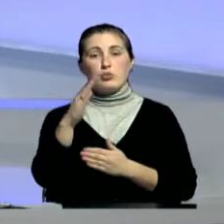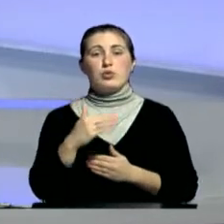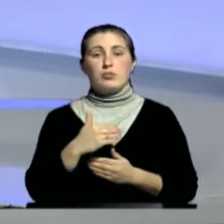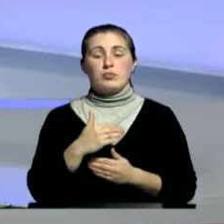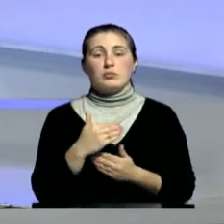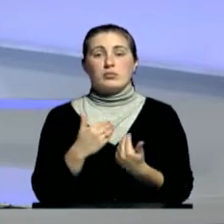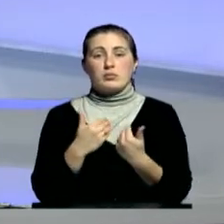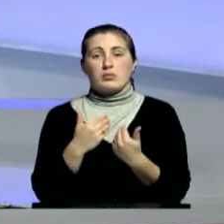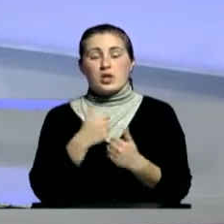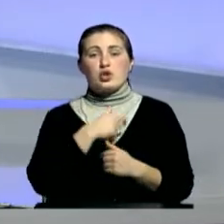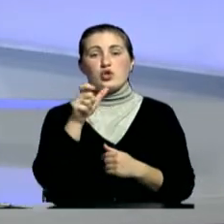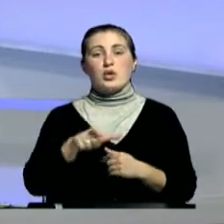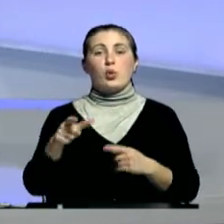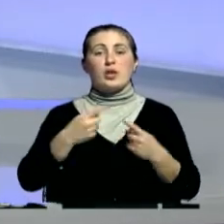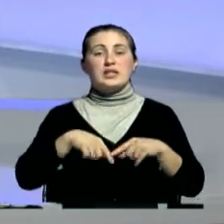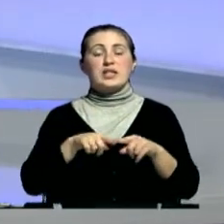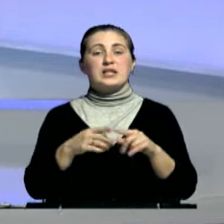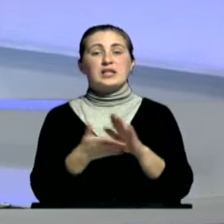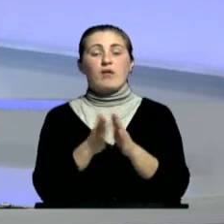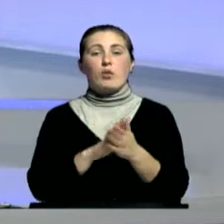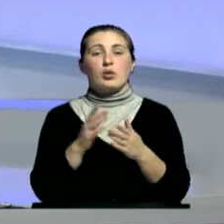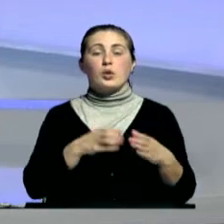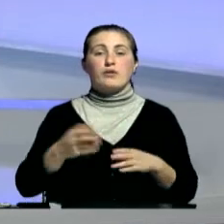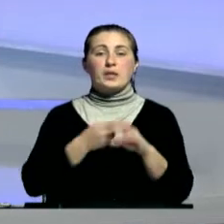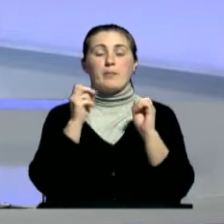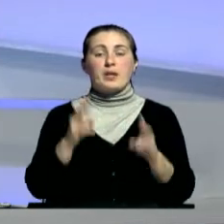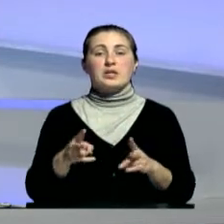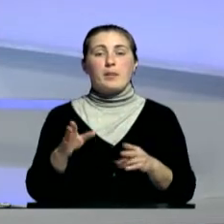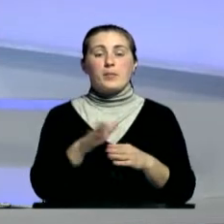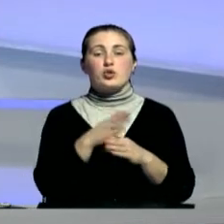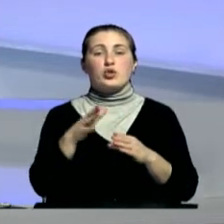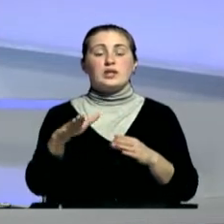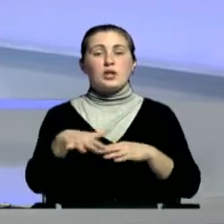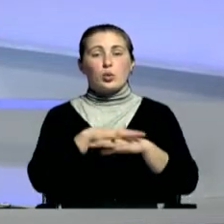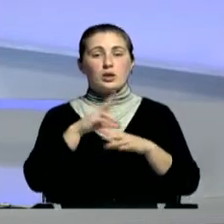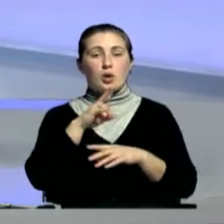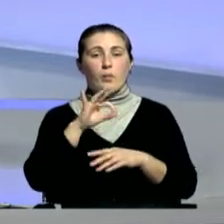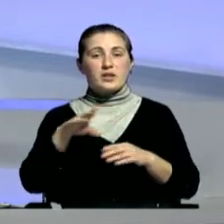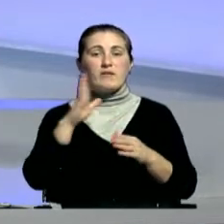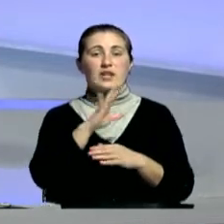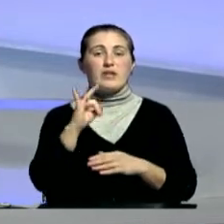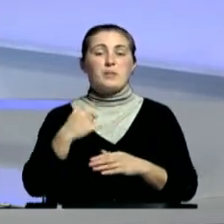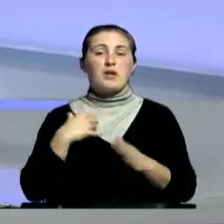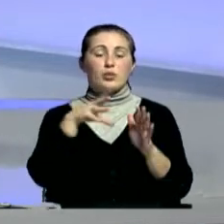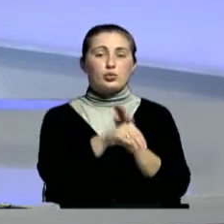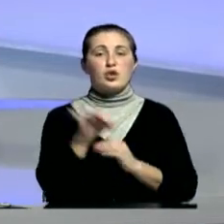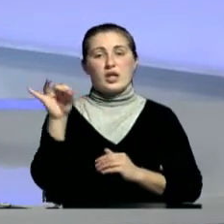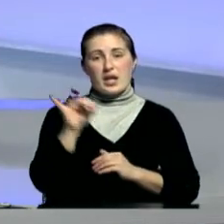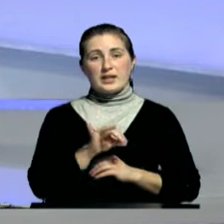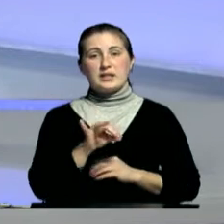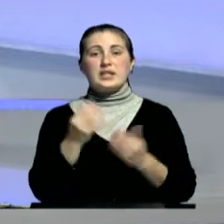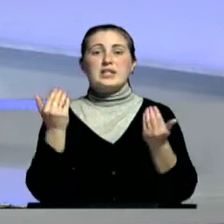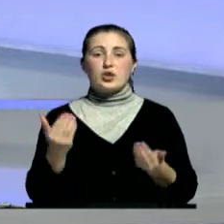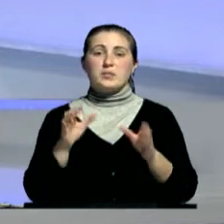там организации договора о коллективной безопасности, Международный комитет, Валентина Ивановна меня включила, и